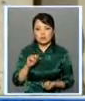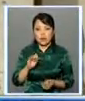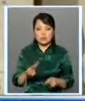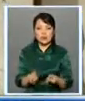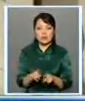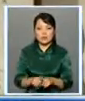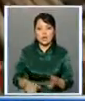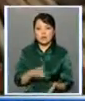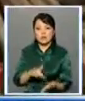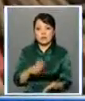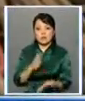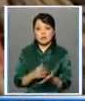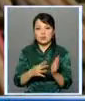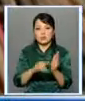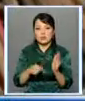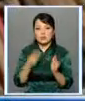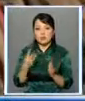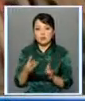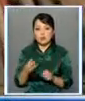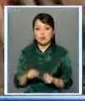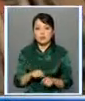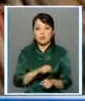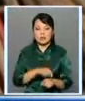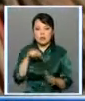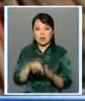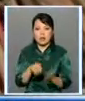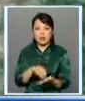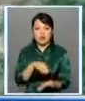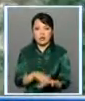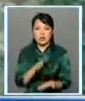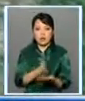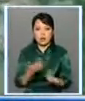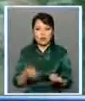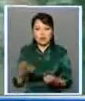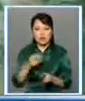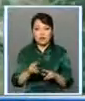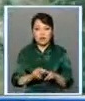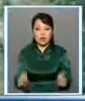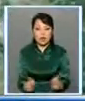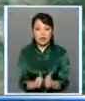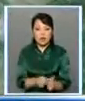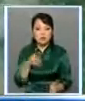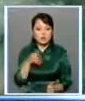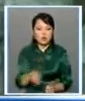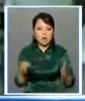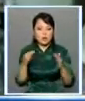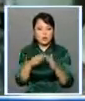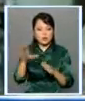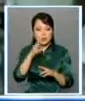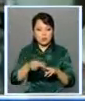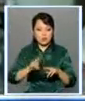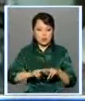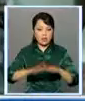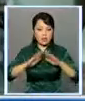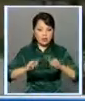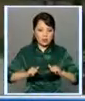болды. Жерасты дүмпулері 9.3 шақырым тереңдікте тіркелген. Қазір дүмпуден аймақтағы 4000-ға жуық үй қирап,